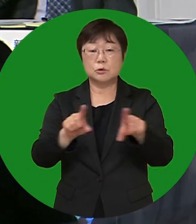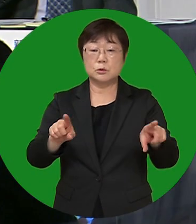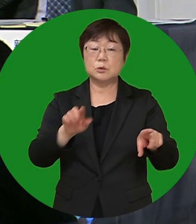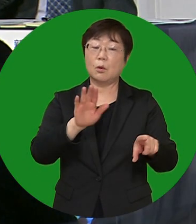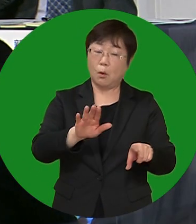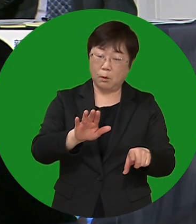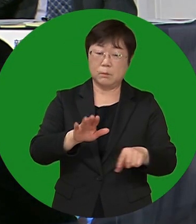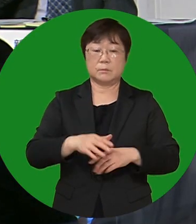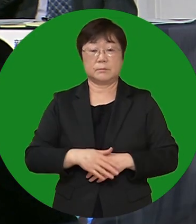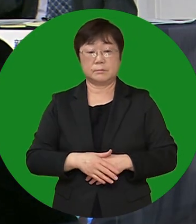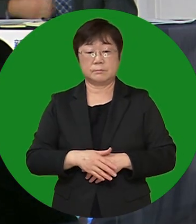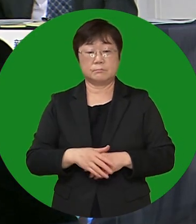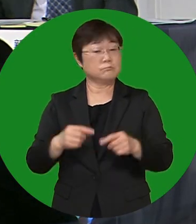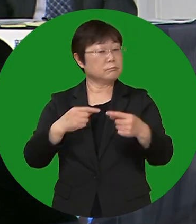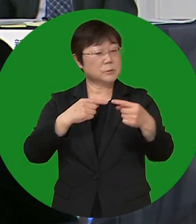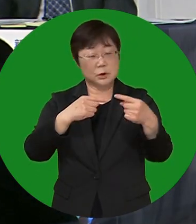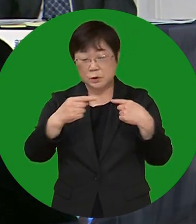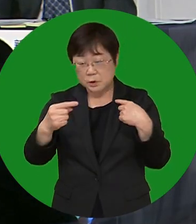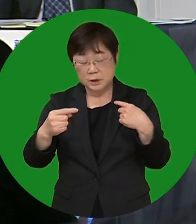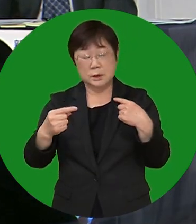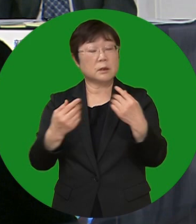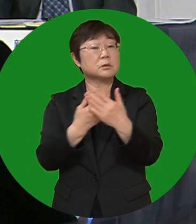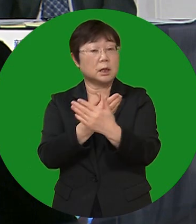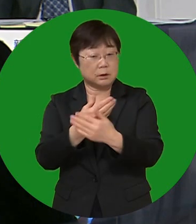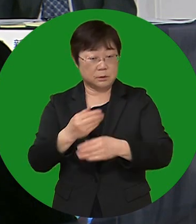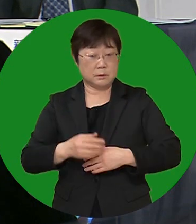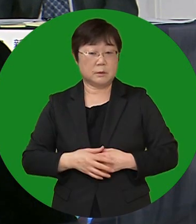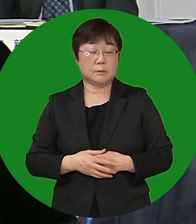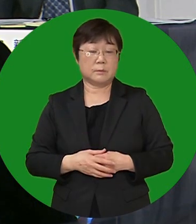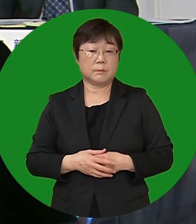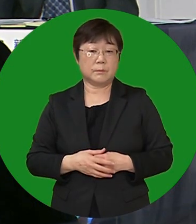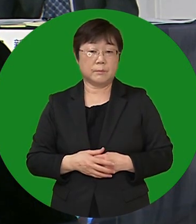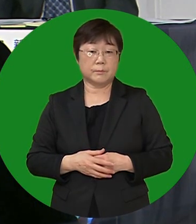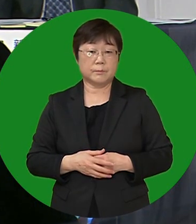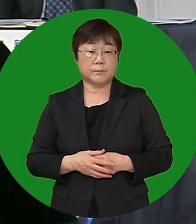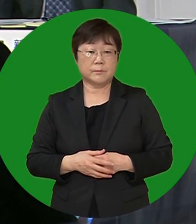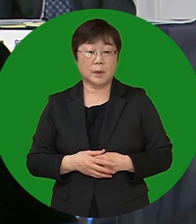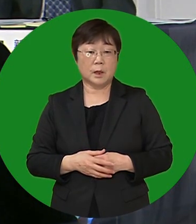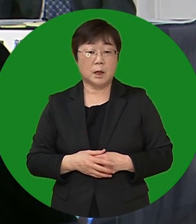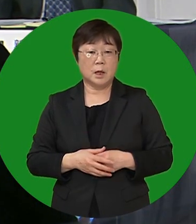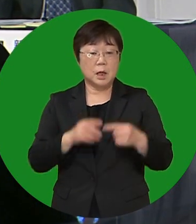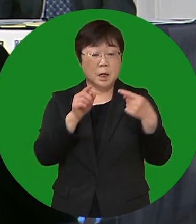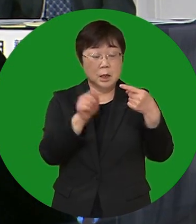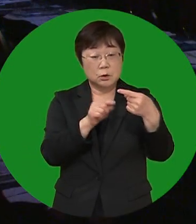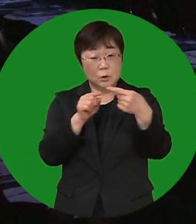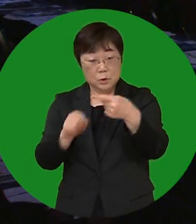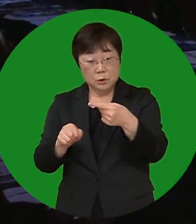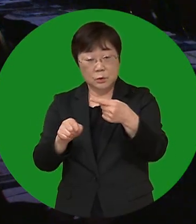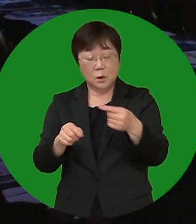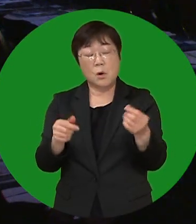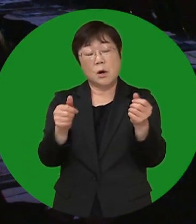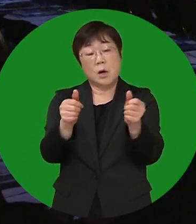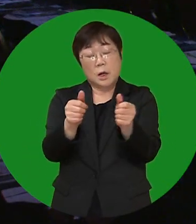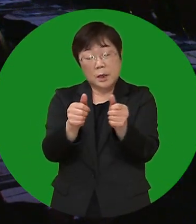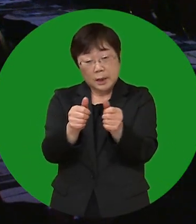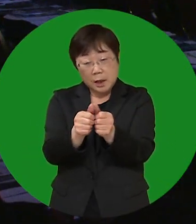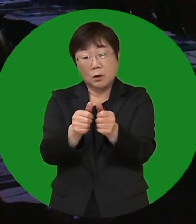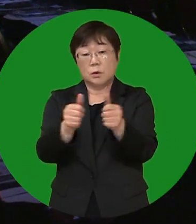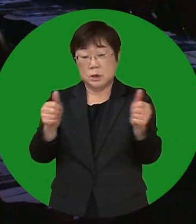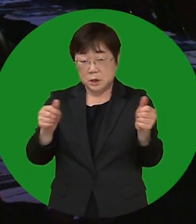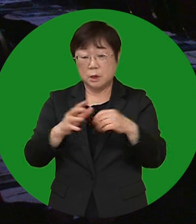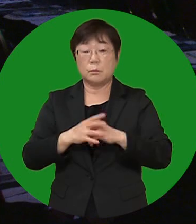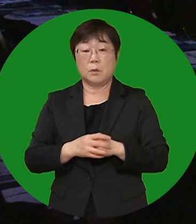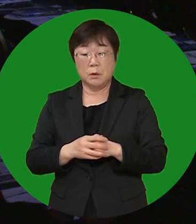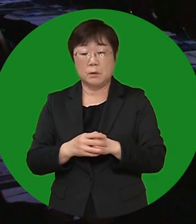こうですよがもう通用しない時代になっている一つ一つの結婚式もパワーその